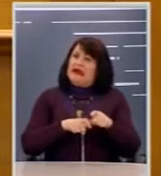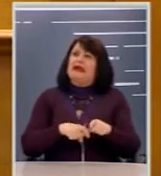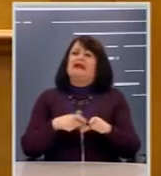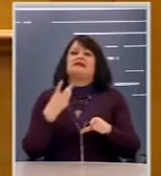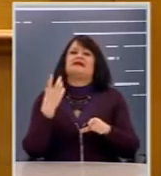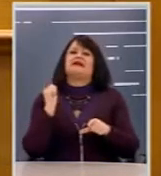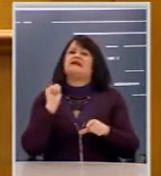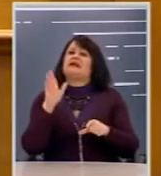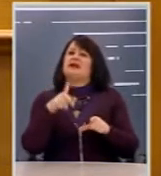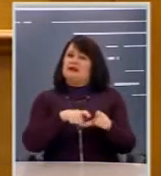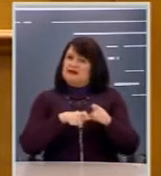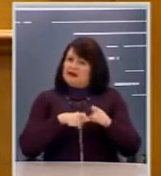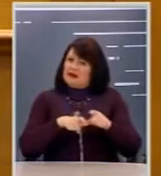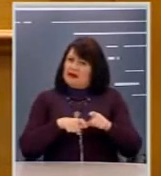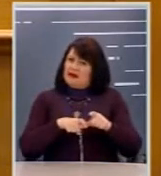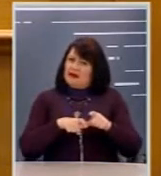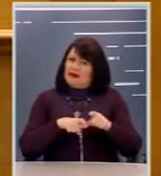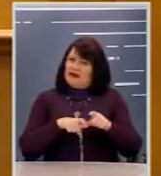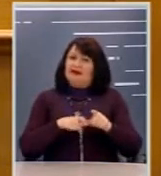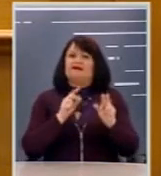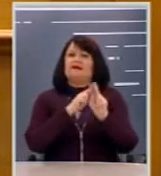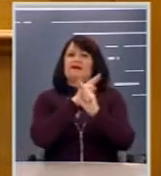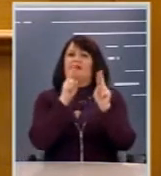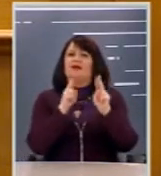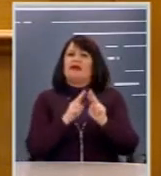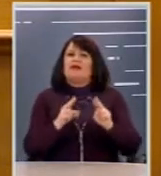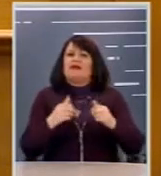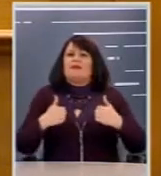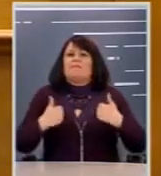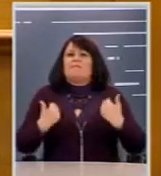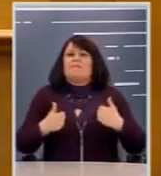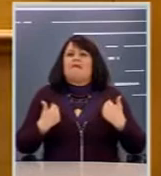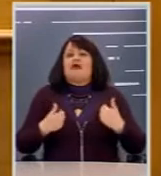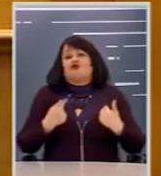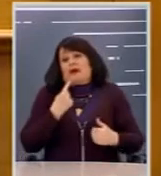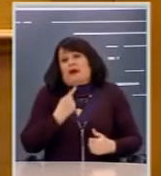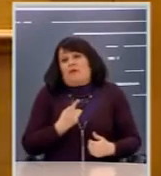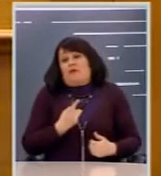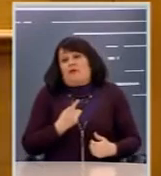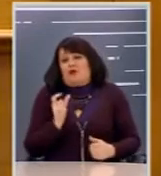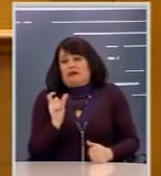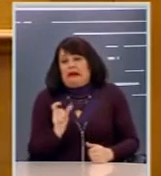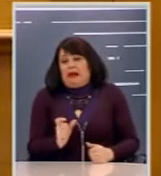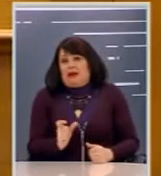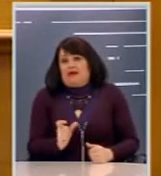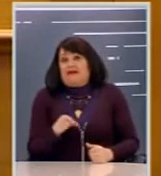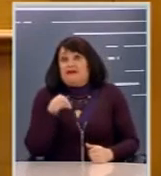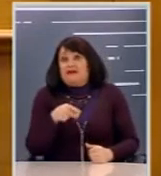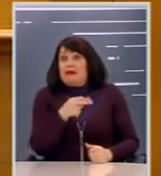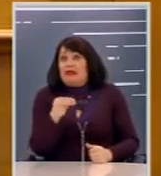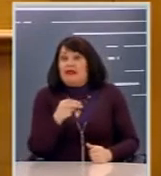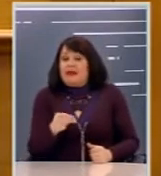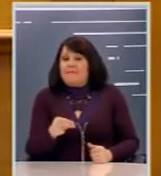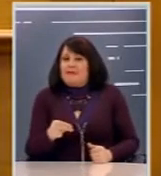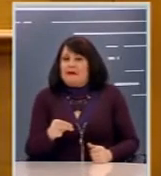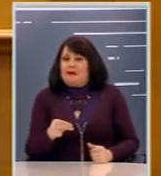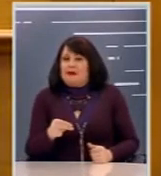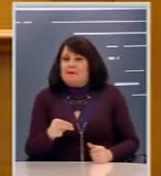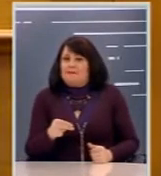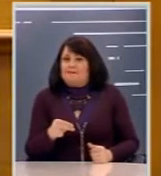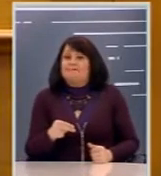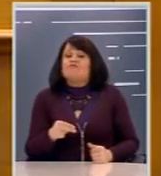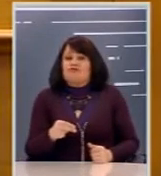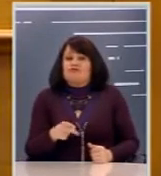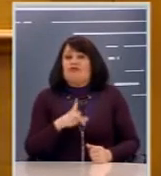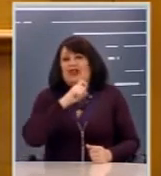πολυεθνικών εταιριών, παίζονται διεθνή παιχνίδια, αν μου επιτρέπετε, πάνω σε αυτά τα ζητήματα. Είναι λοιπόν ένα